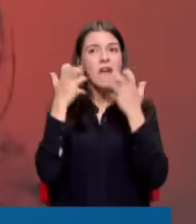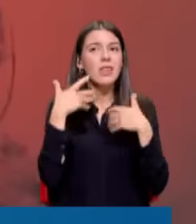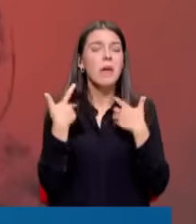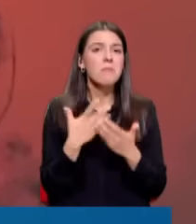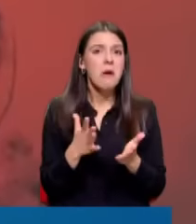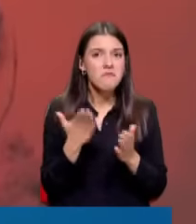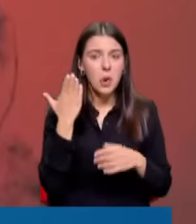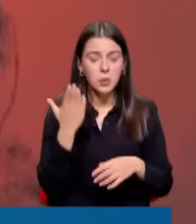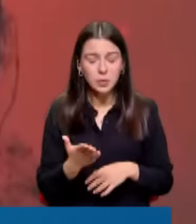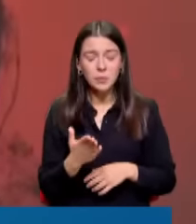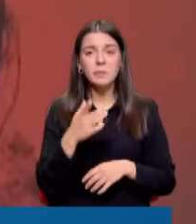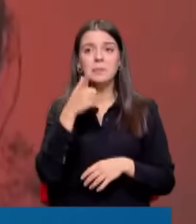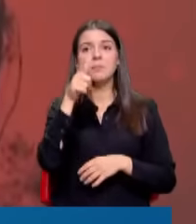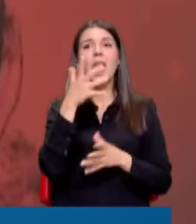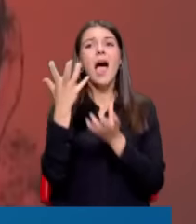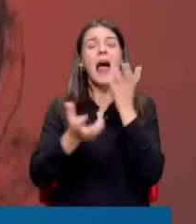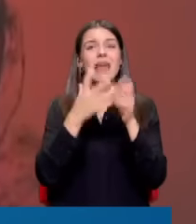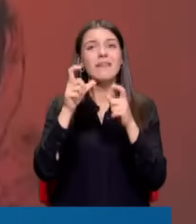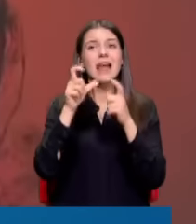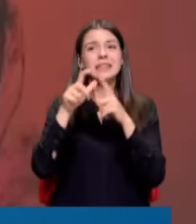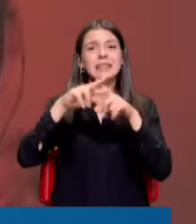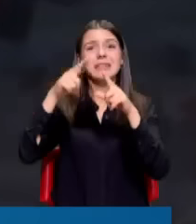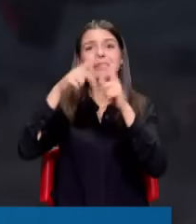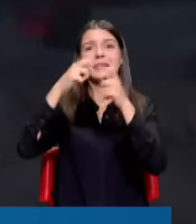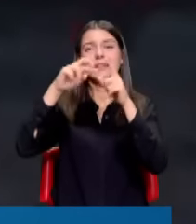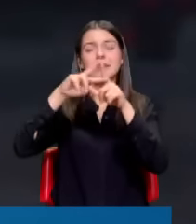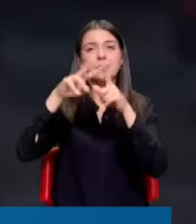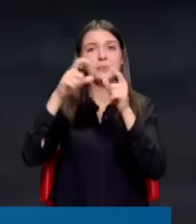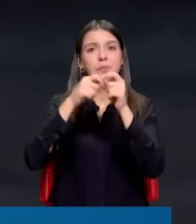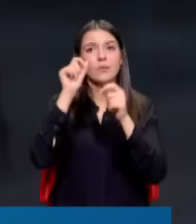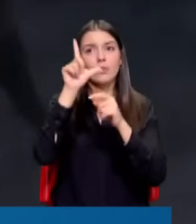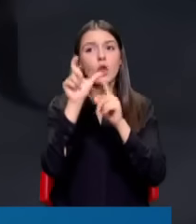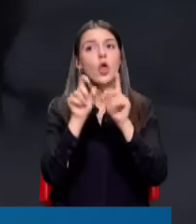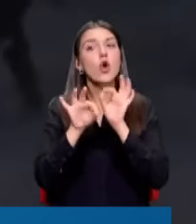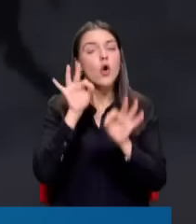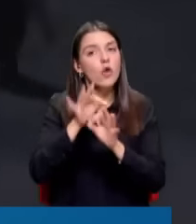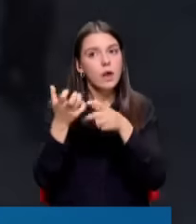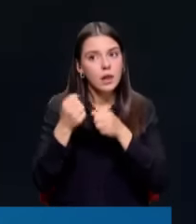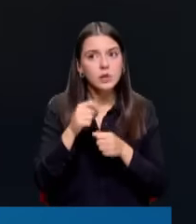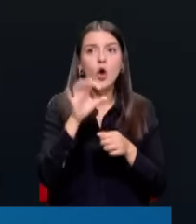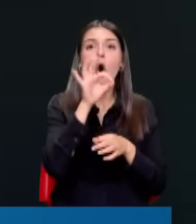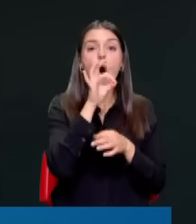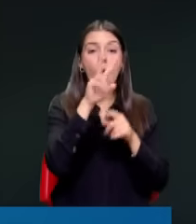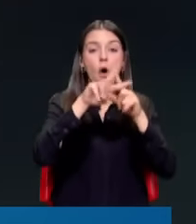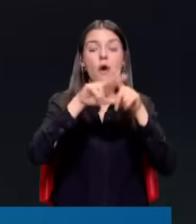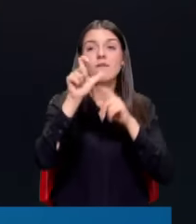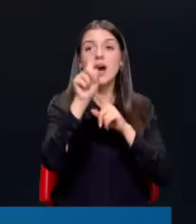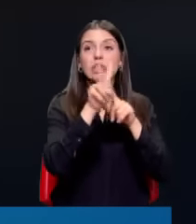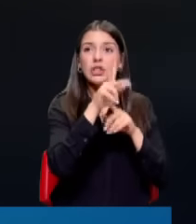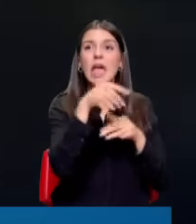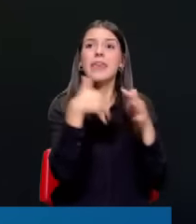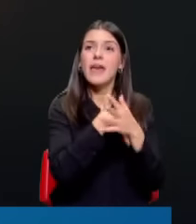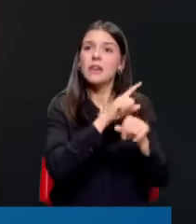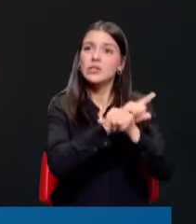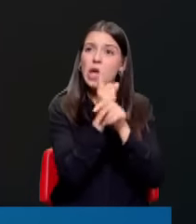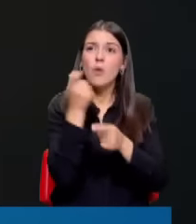oldu. Alevler Safranbolu ilçesinde kontrol altına alındı. Ovacık ilçesindeki yangına müdahale gece boyu devam